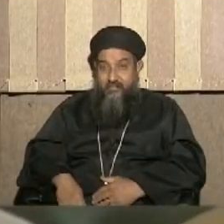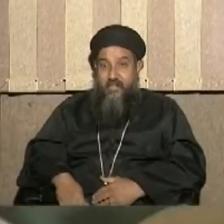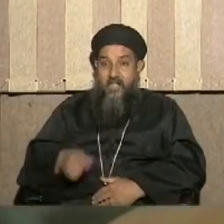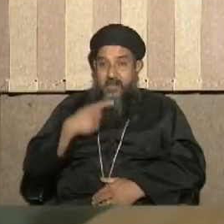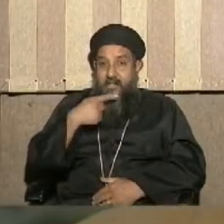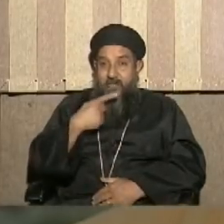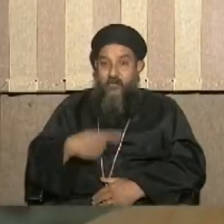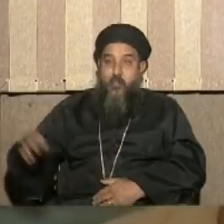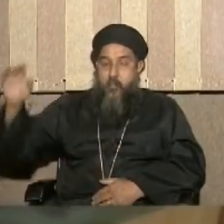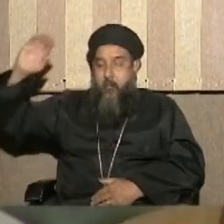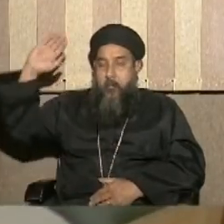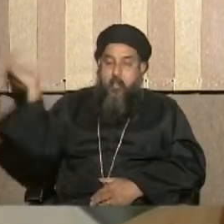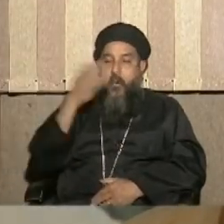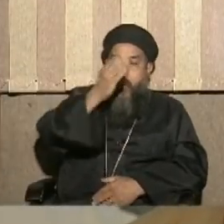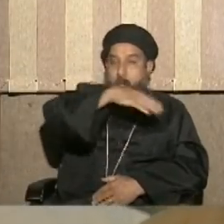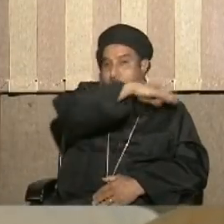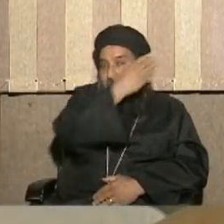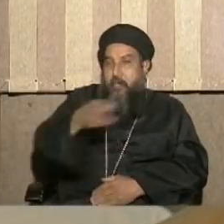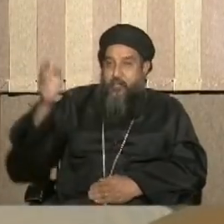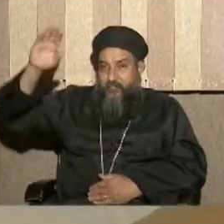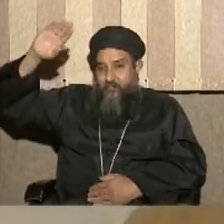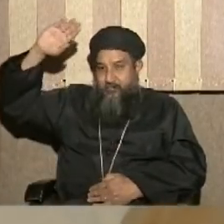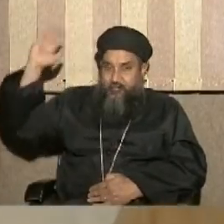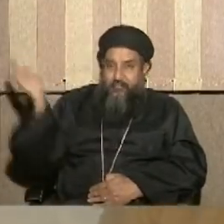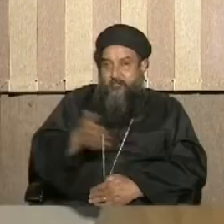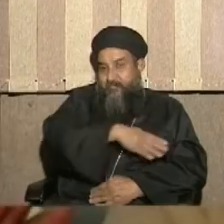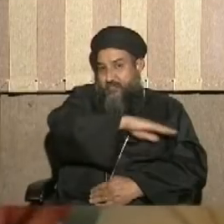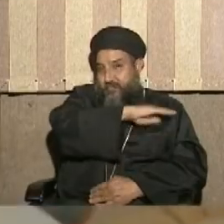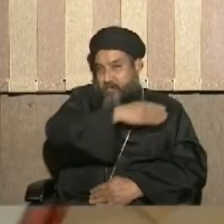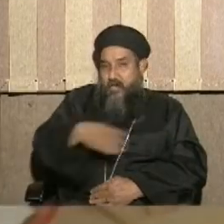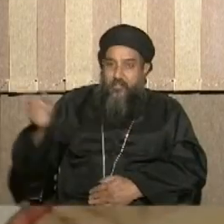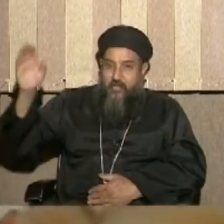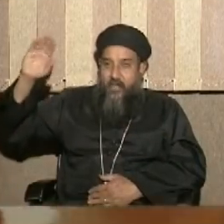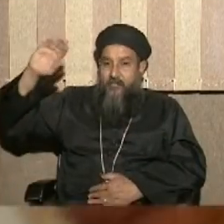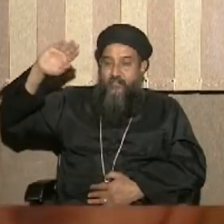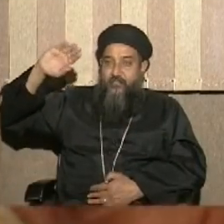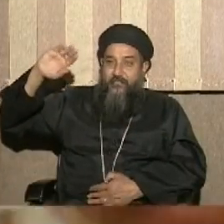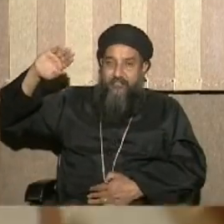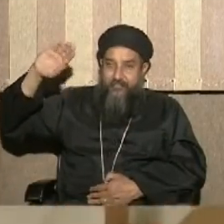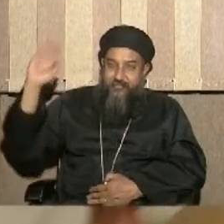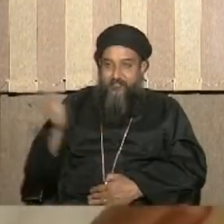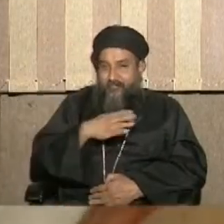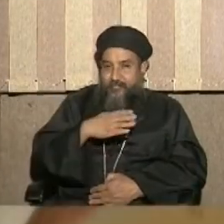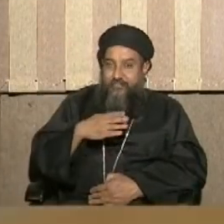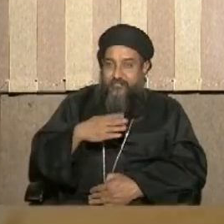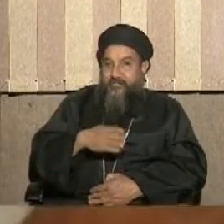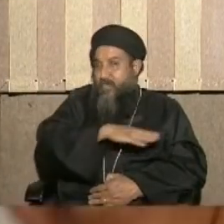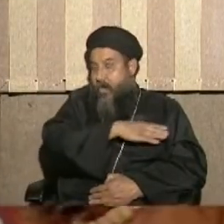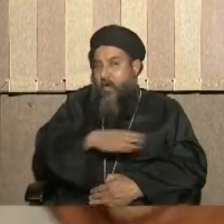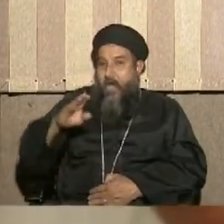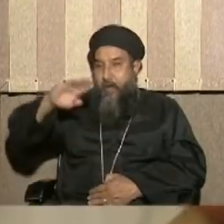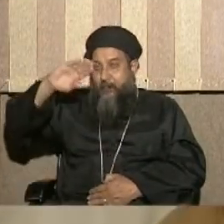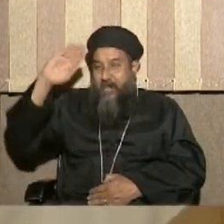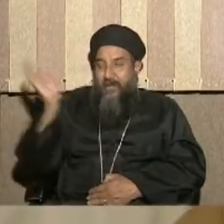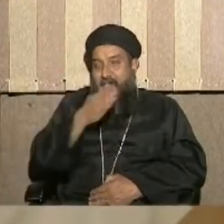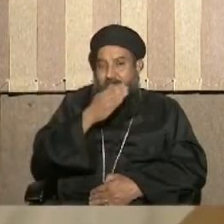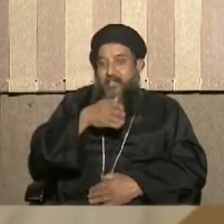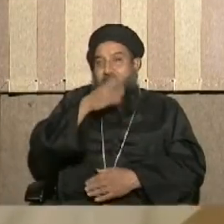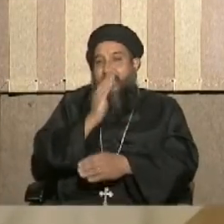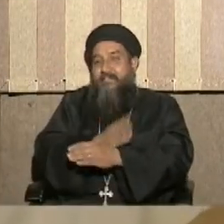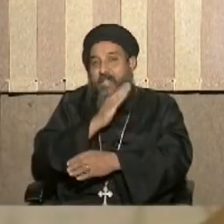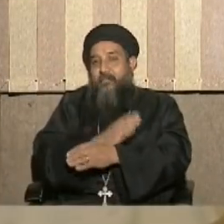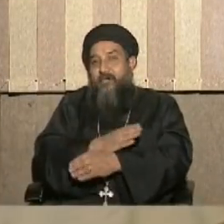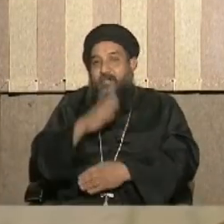أنا قلت كده يا بات، وده بيده على وشي على عيني